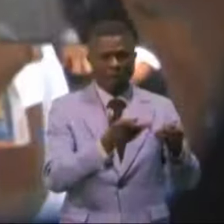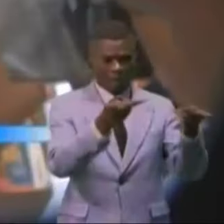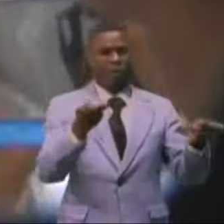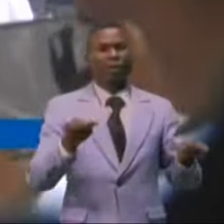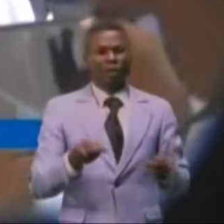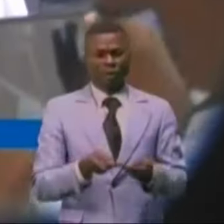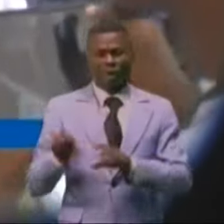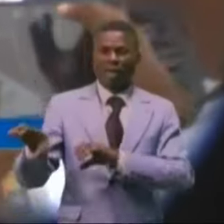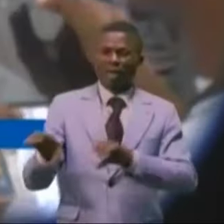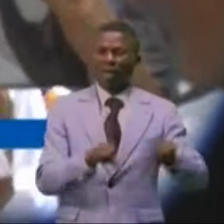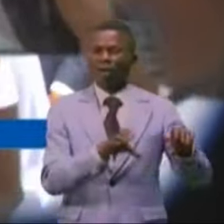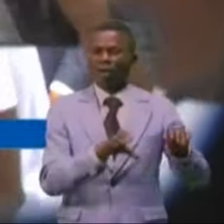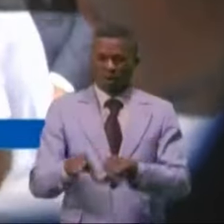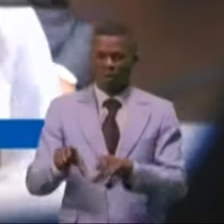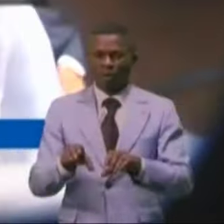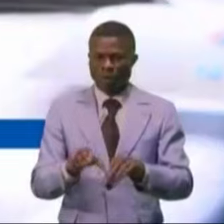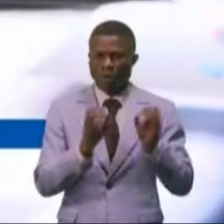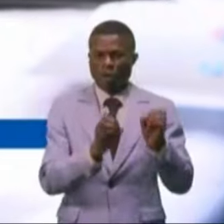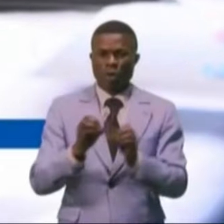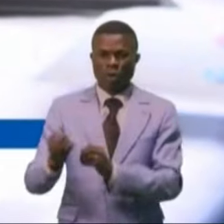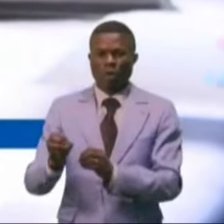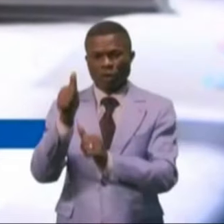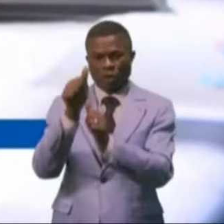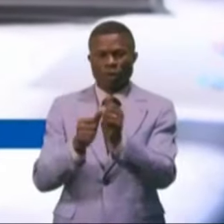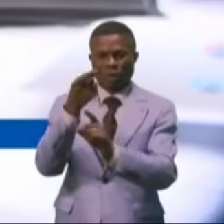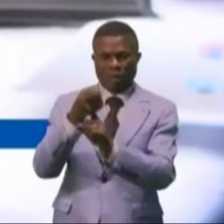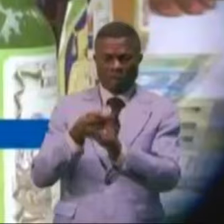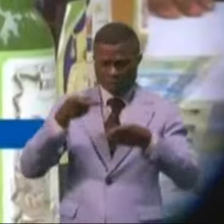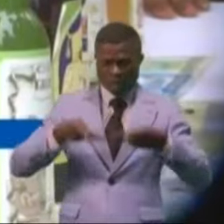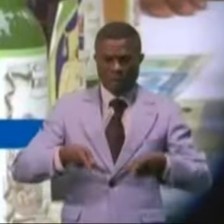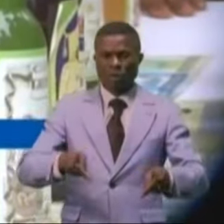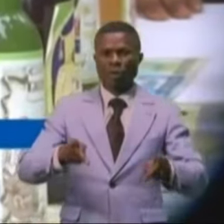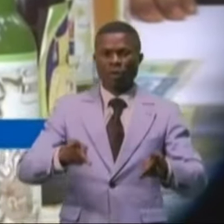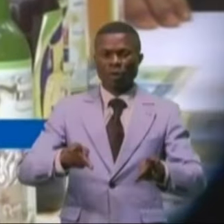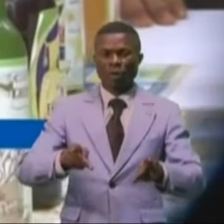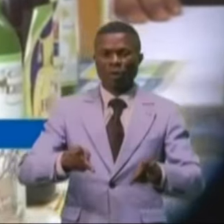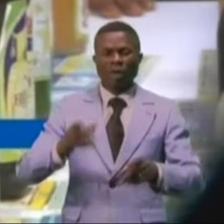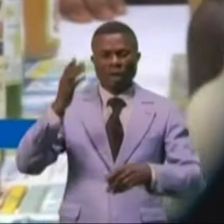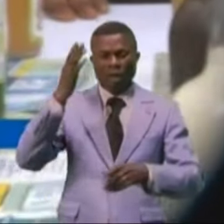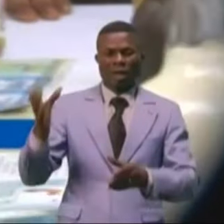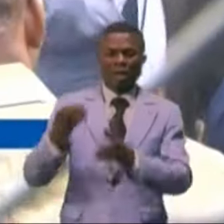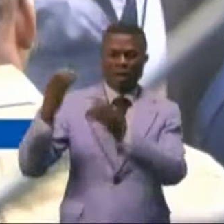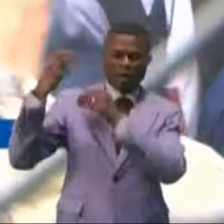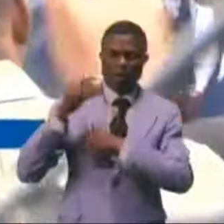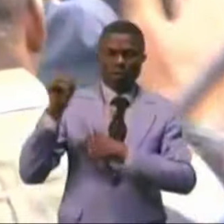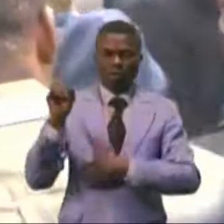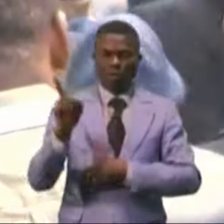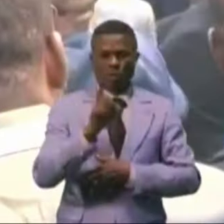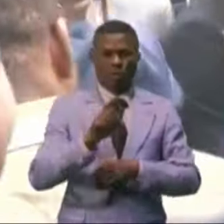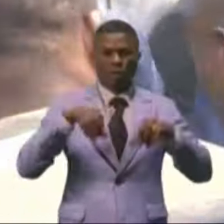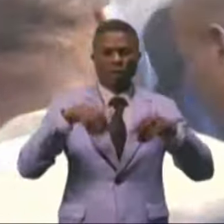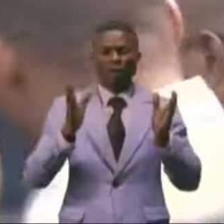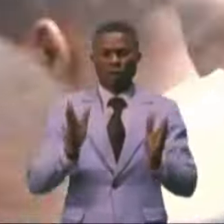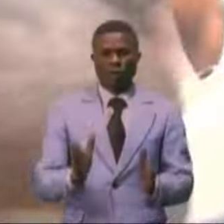deux activités seront organisées chaque mois pour permettre une bonne auto-prise en charge de Congolais.